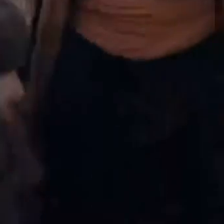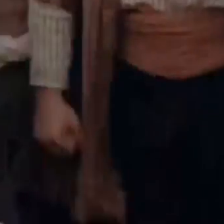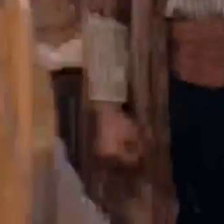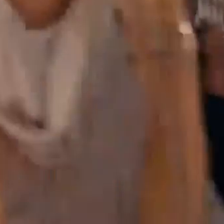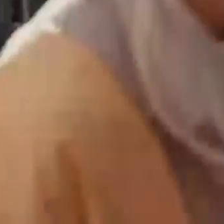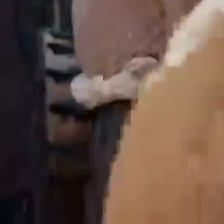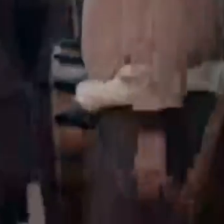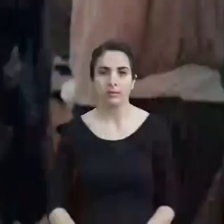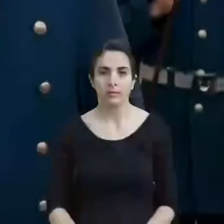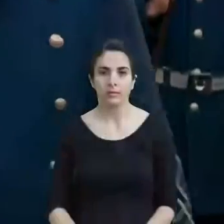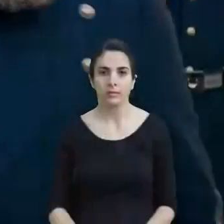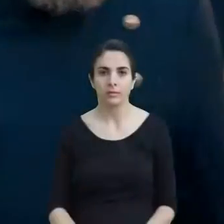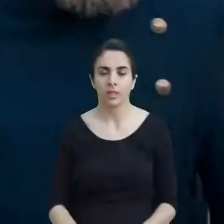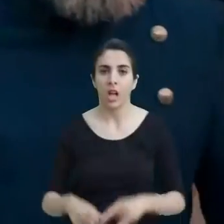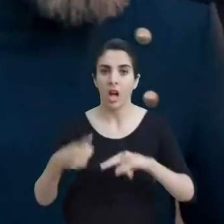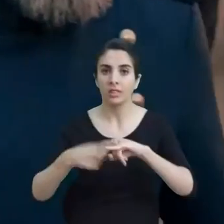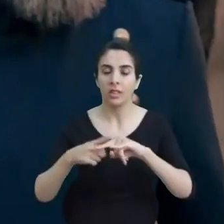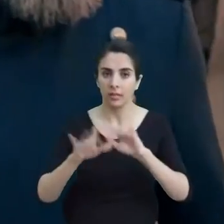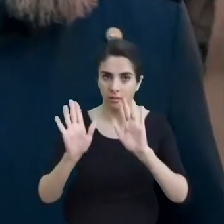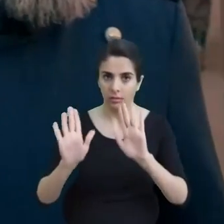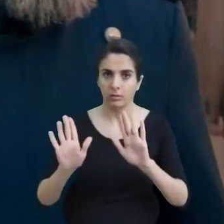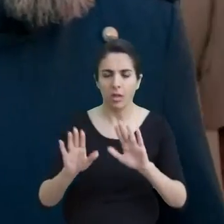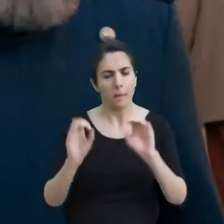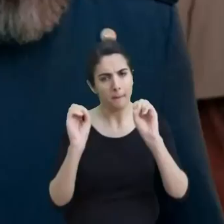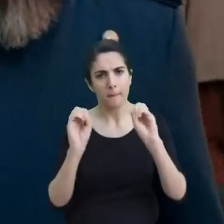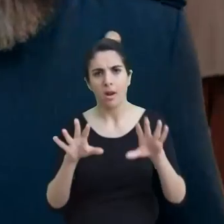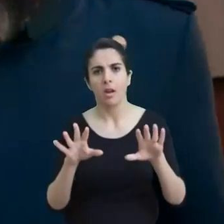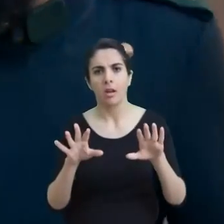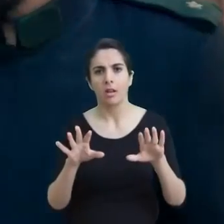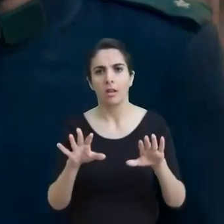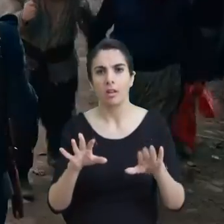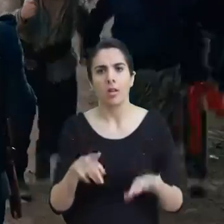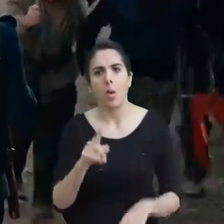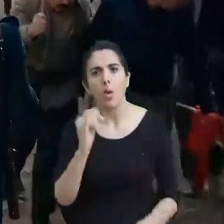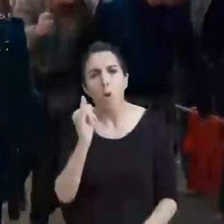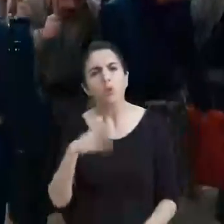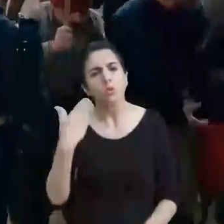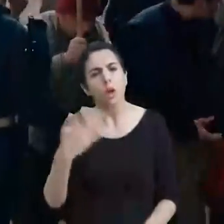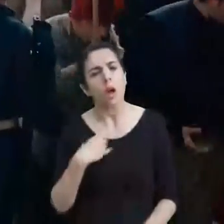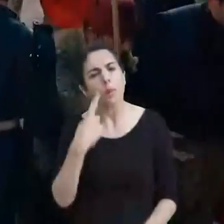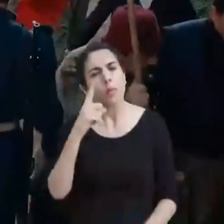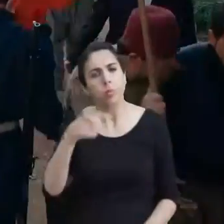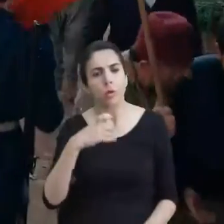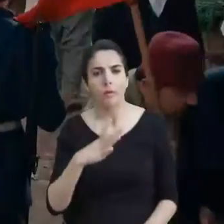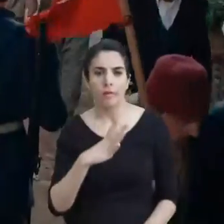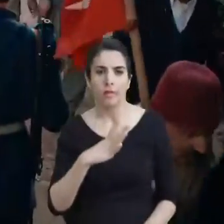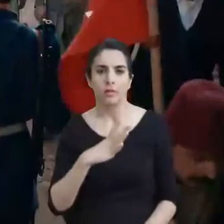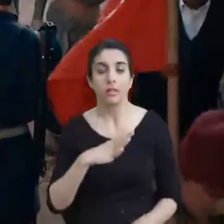Recai ayağıyla teper gibi yaptı. Hasan, bırak. O melunu daha sonra